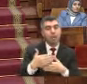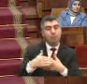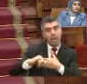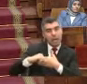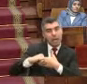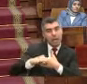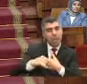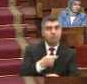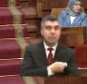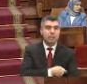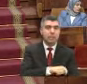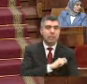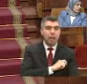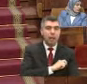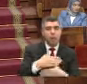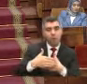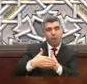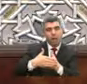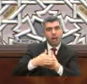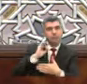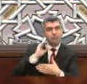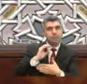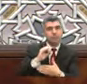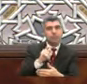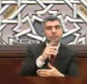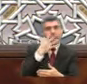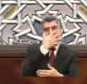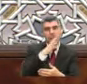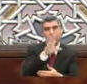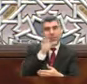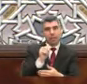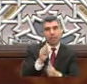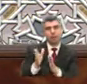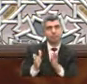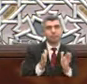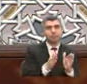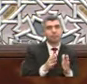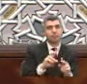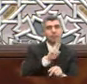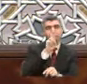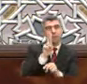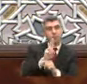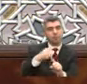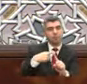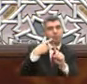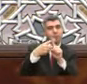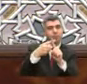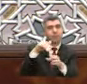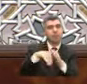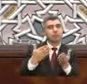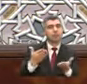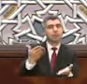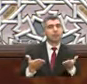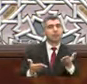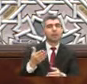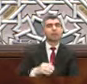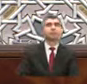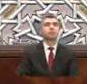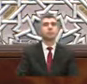من الدول الافريقيه. وشكرا. شكرا سيد النائب. تعقيب اضافي اخر فريق الاستقلالي الوحده والتعادليه،